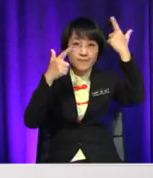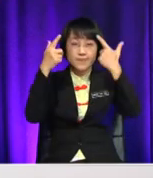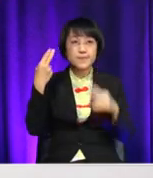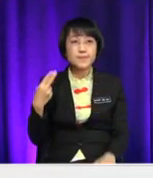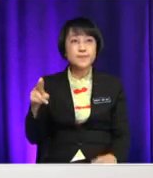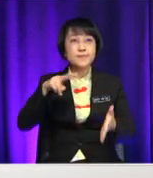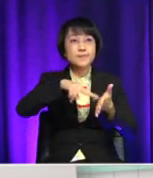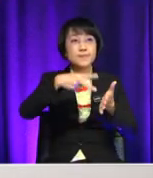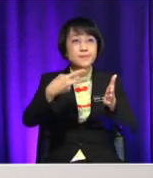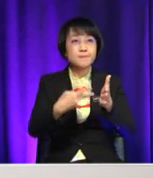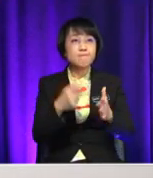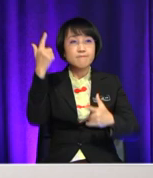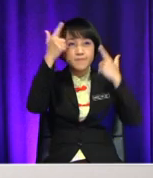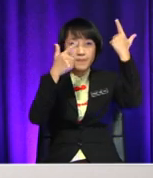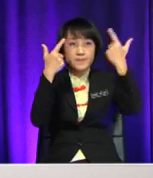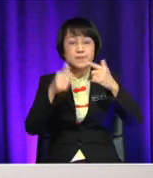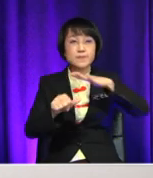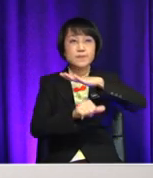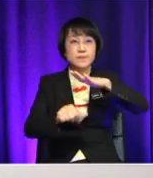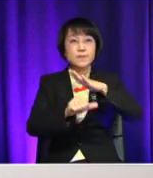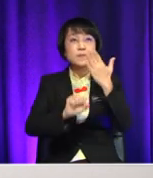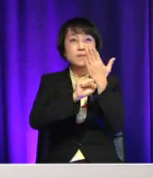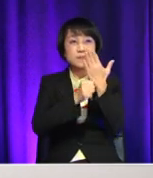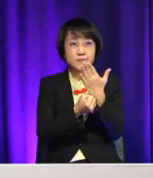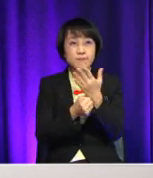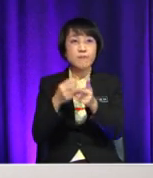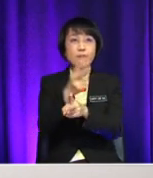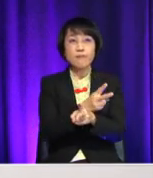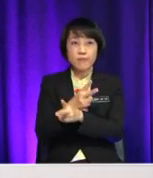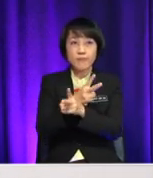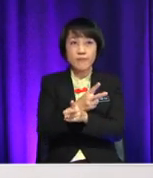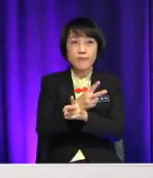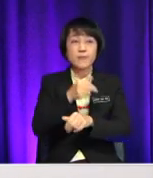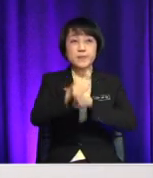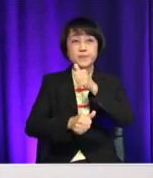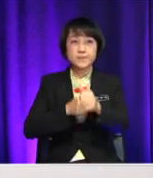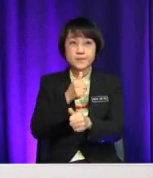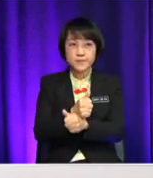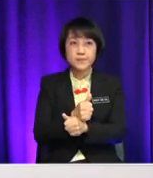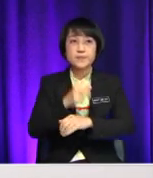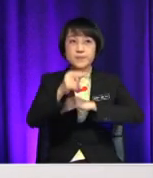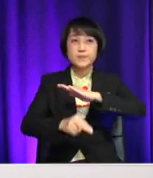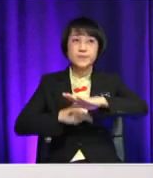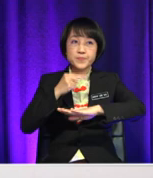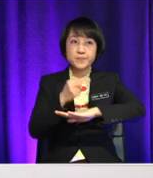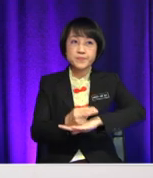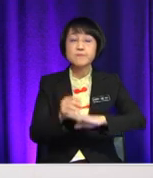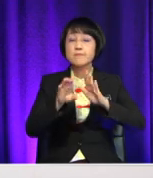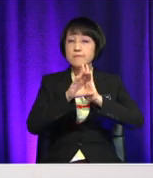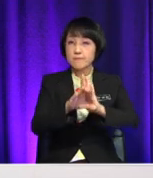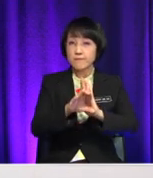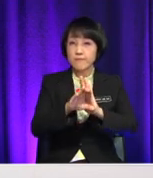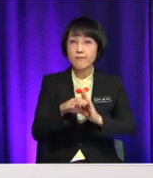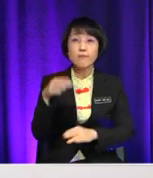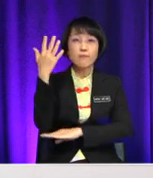pelancungan yang berasaskan sumber dan pemeliharaan alam smule jadi seperti flora fauna